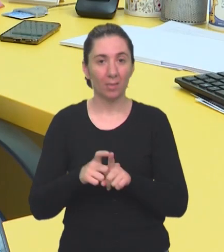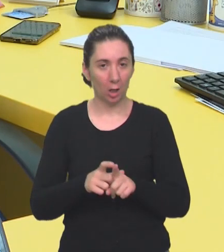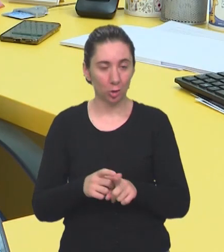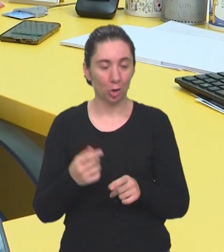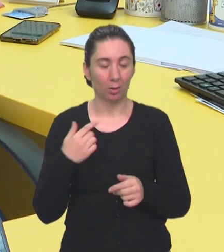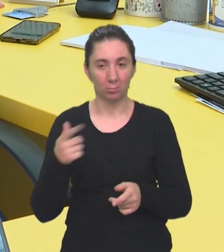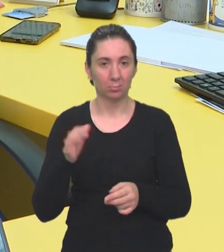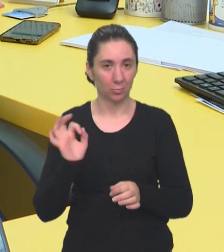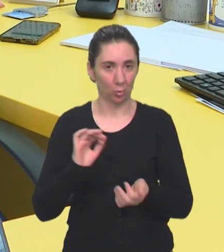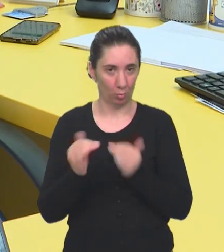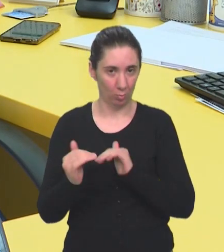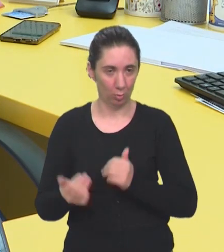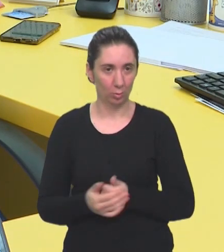jesmo.